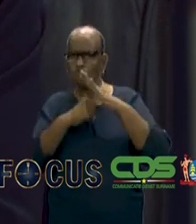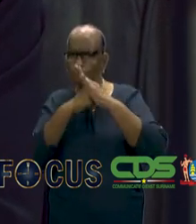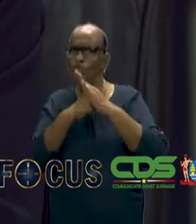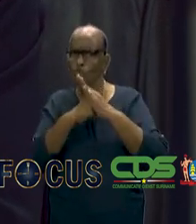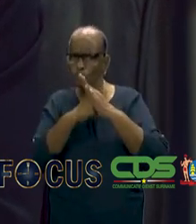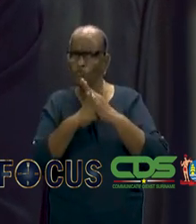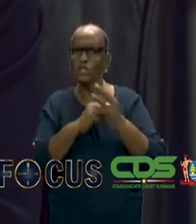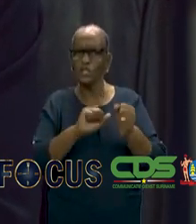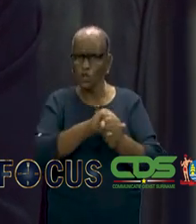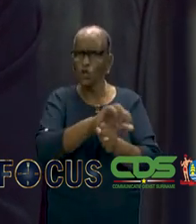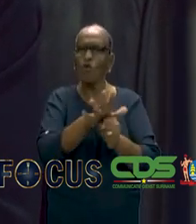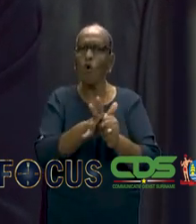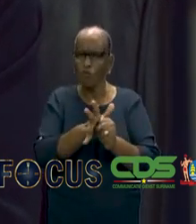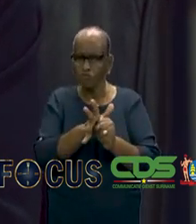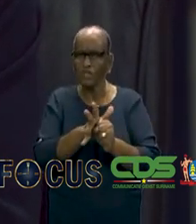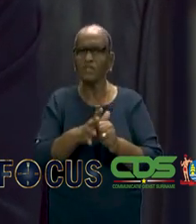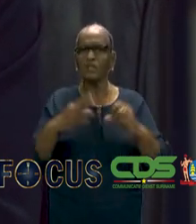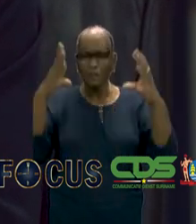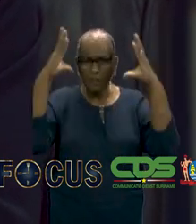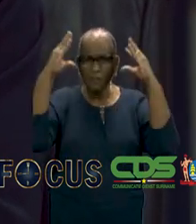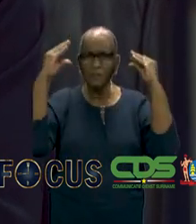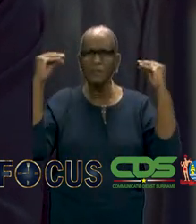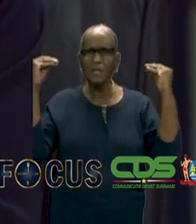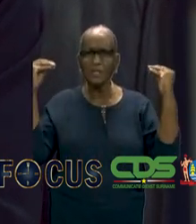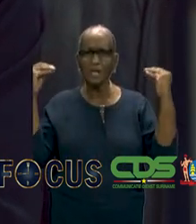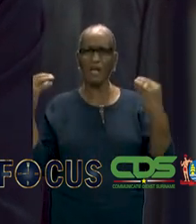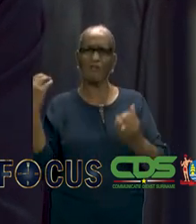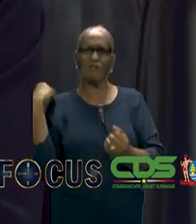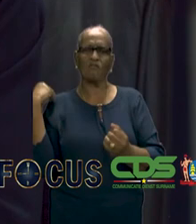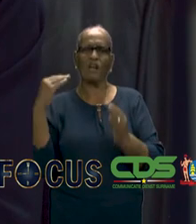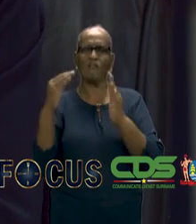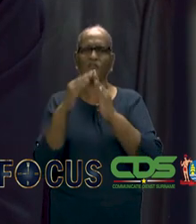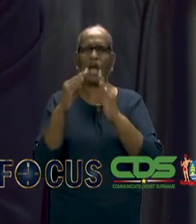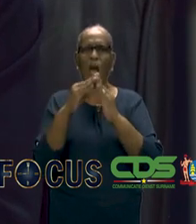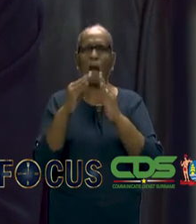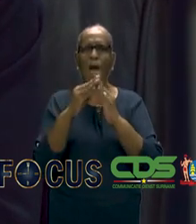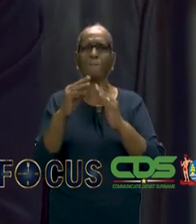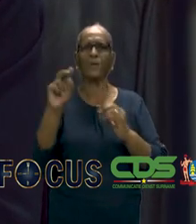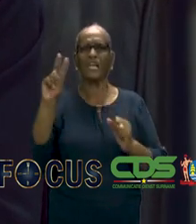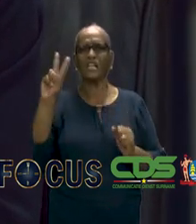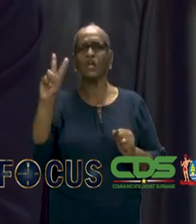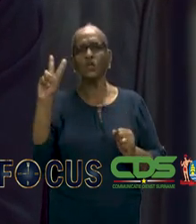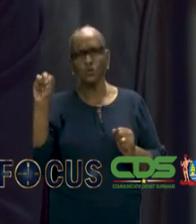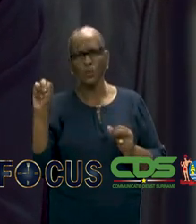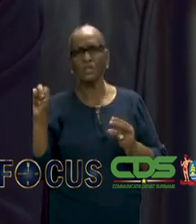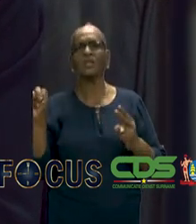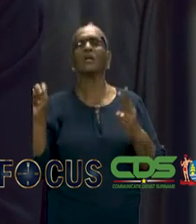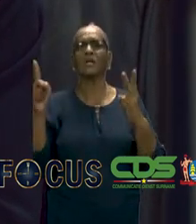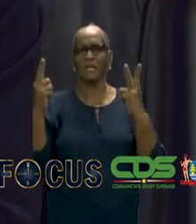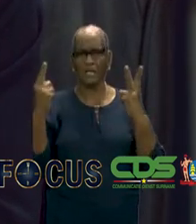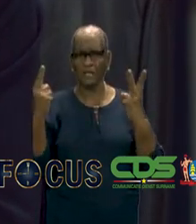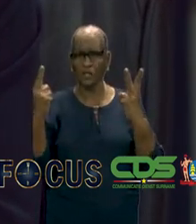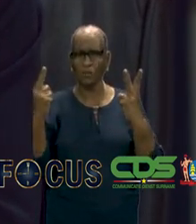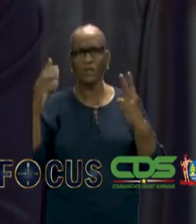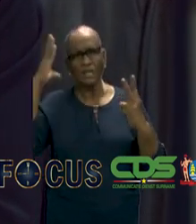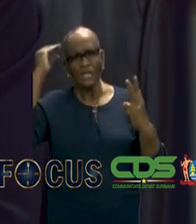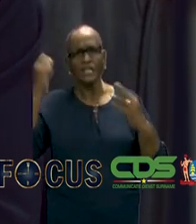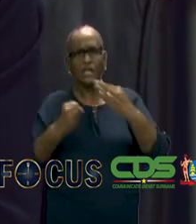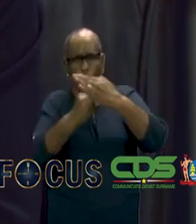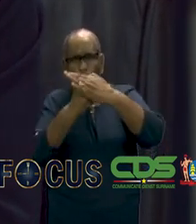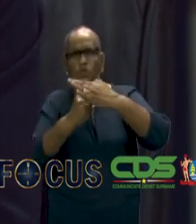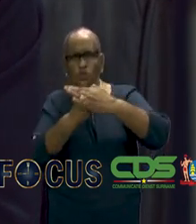in de COVID-strijd Nederland al vanaf april 2021 behoorlijk ondersteuning heeft gegeven aan